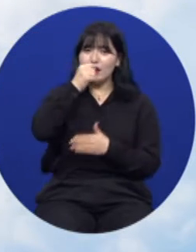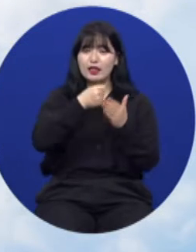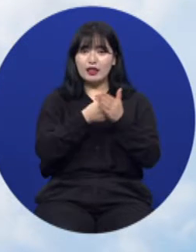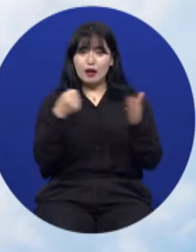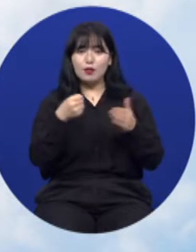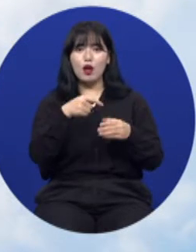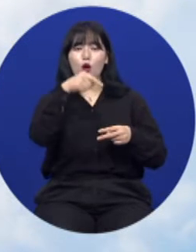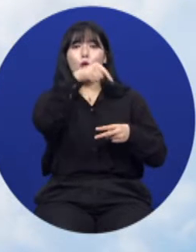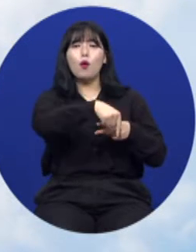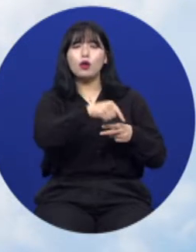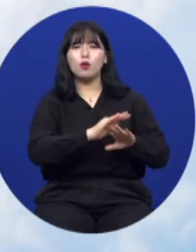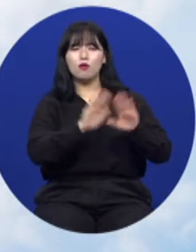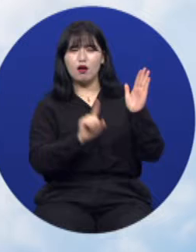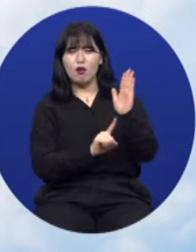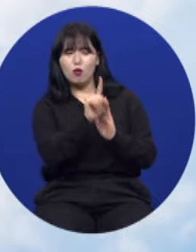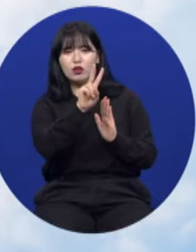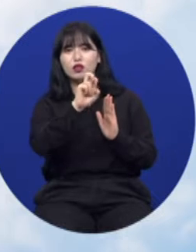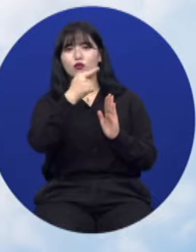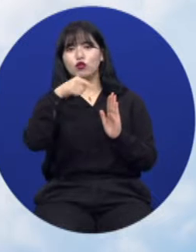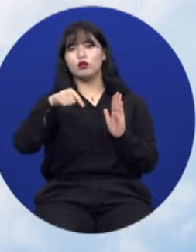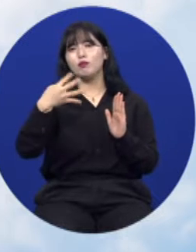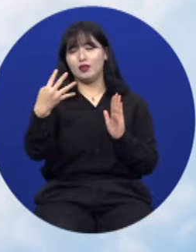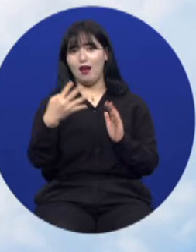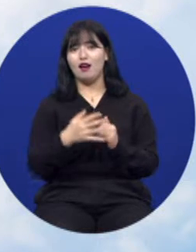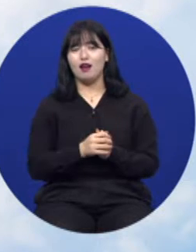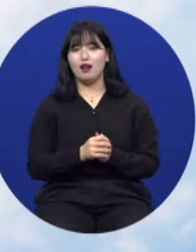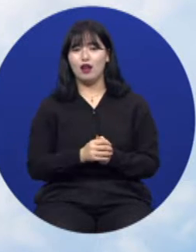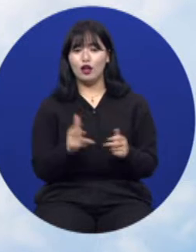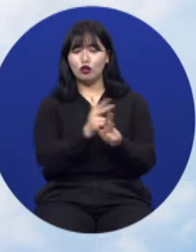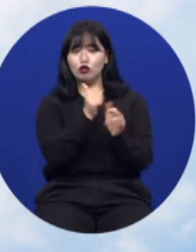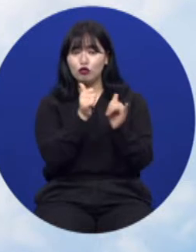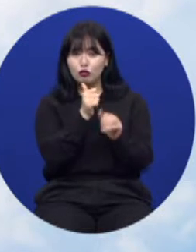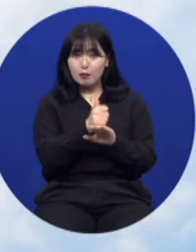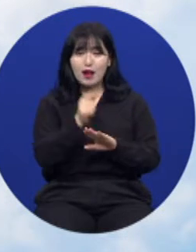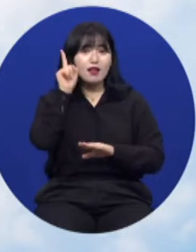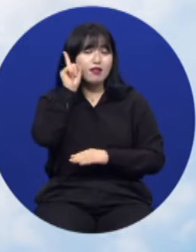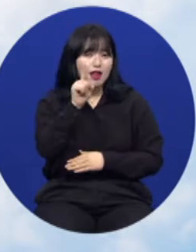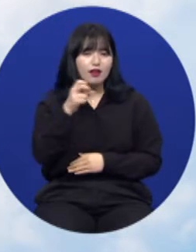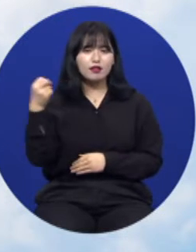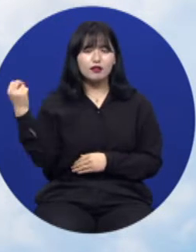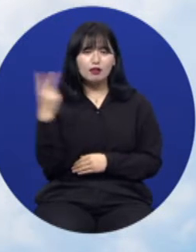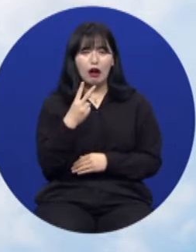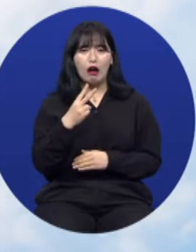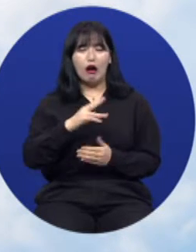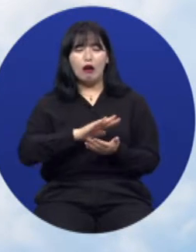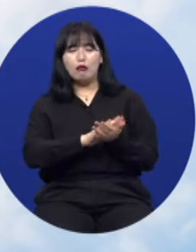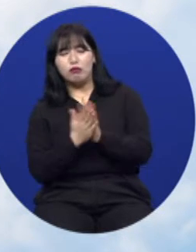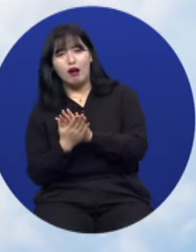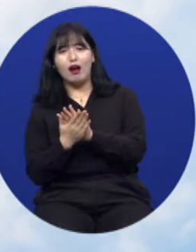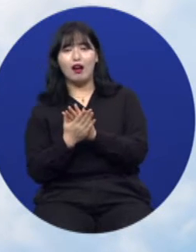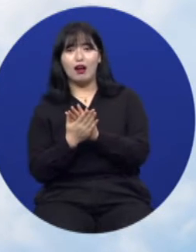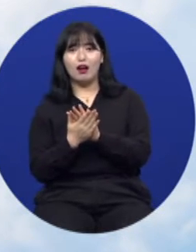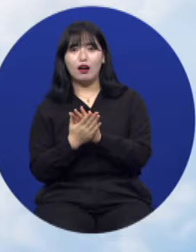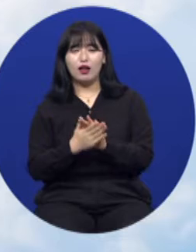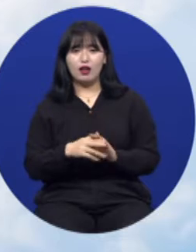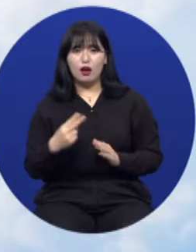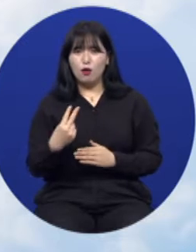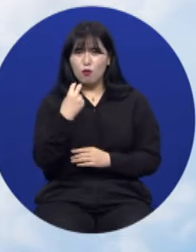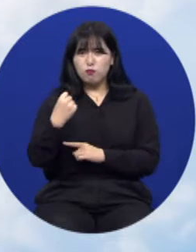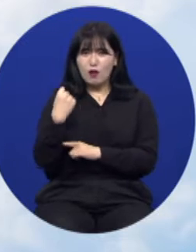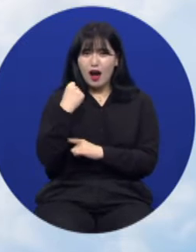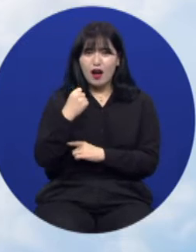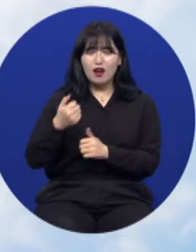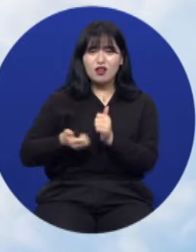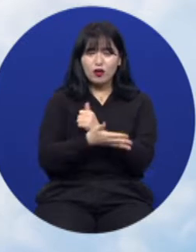최고기온이 26.4 도 까지 올랐습니다 주말인 내일은 다시 날씨가 변덕을 부리게 했는데요 기압골의 영향으로